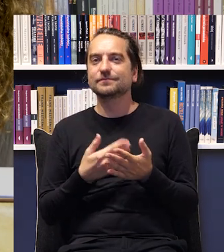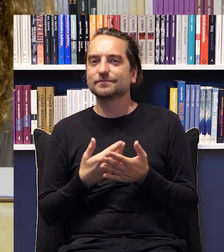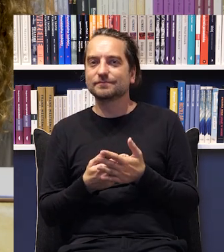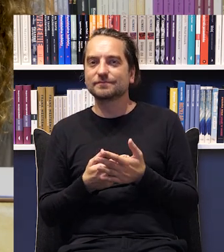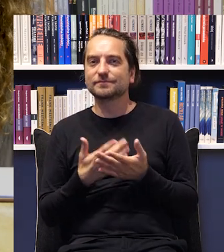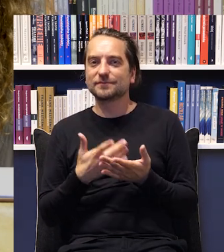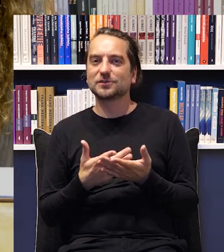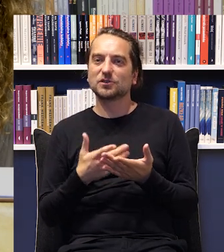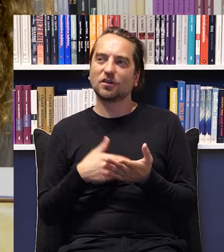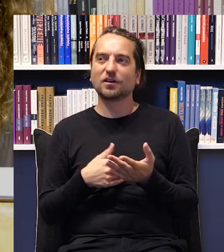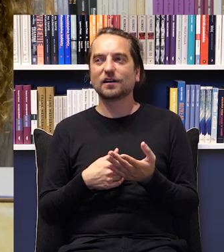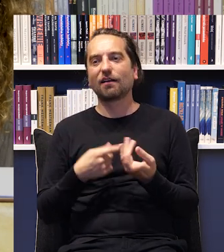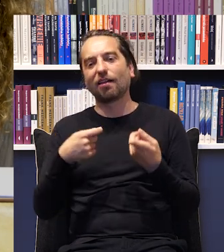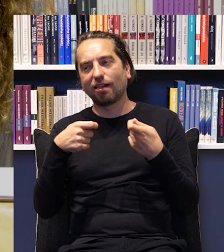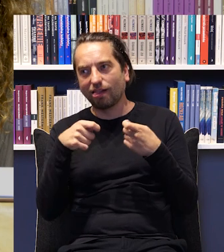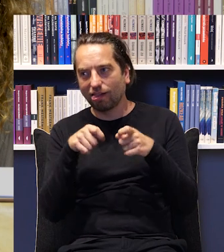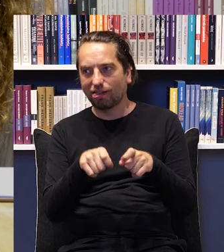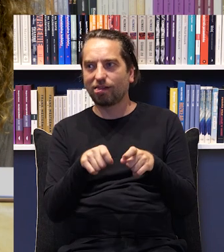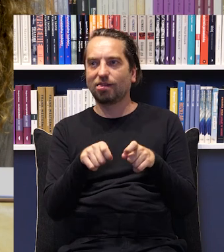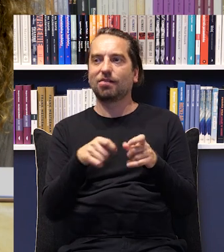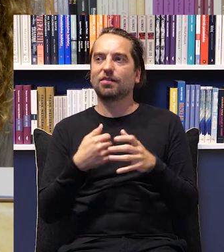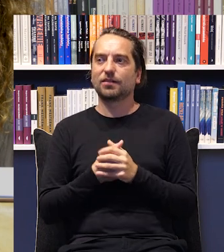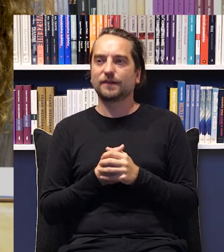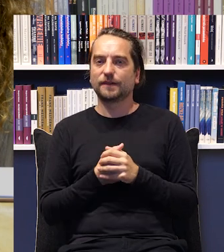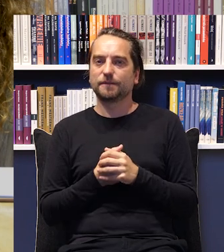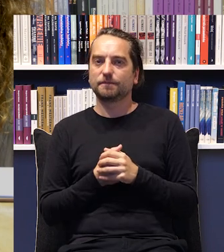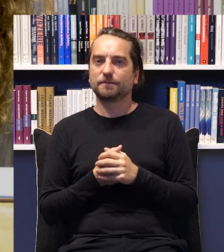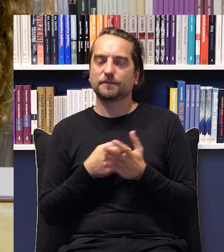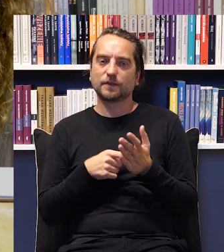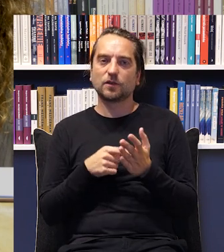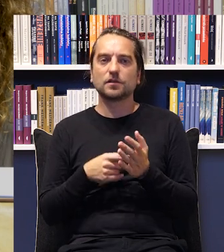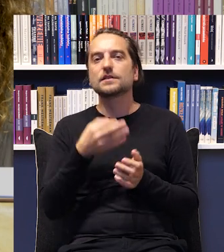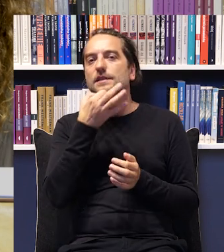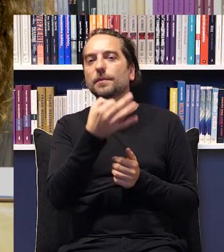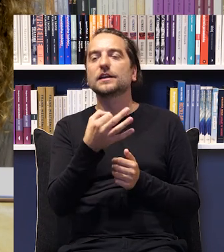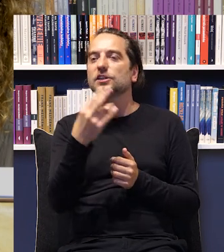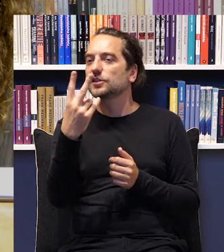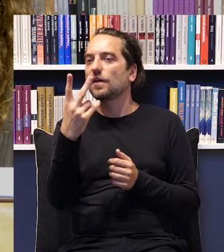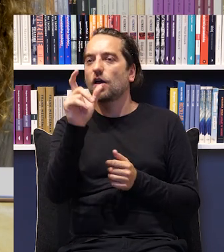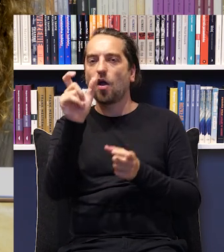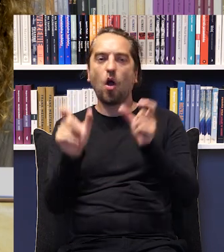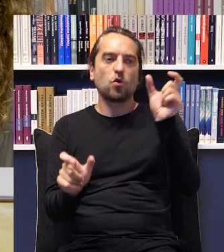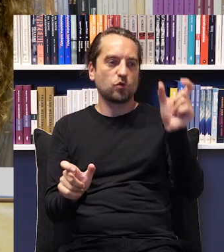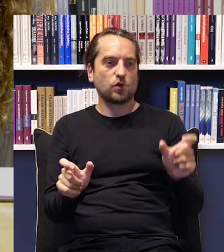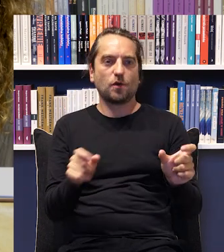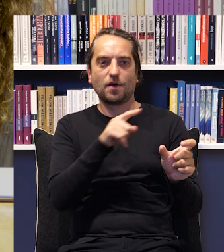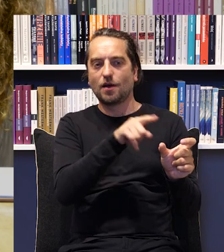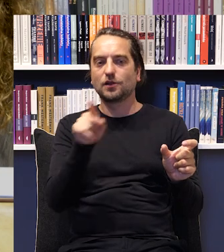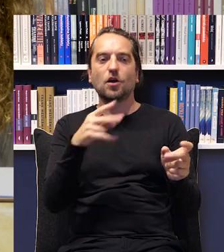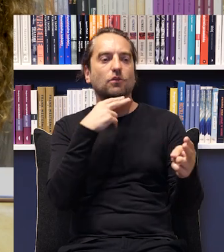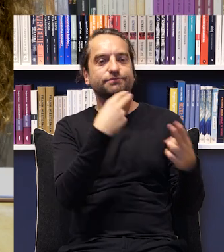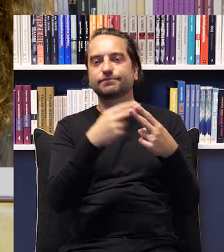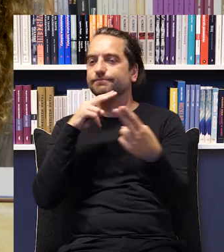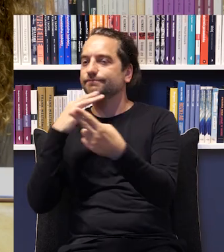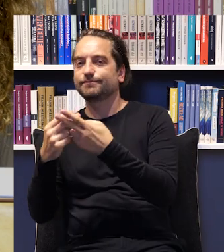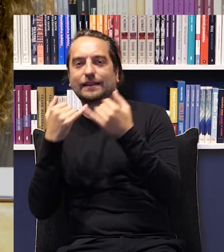trochę na siłę, trochę to jest tak, że no zapytaj dwie osoby o to i one ci powiedzą zupełnie różne rzeczy,